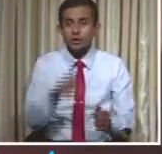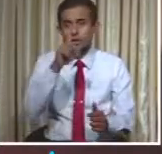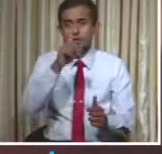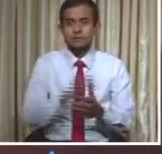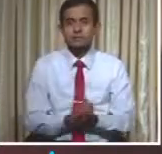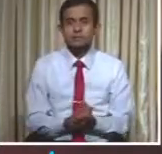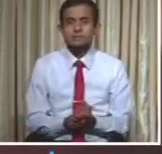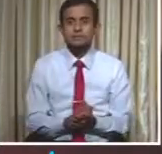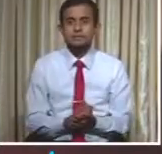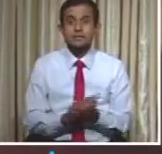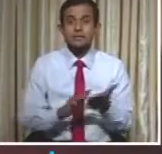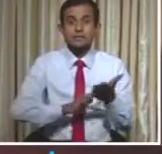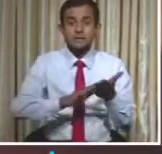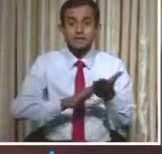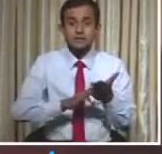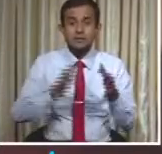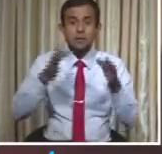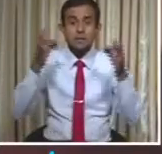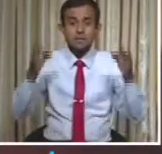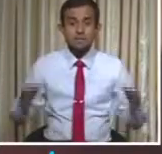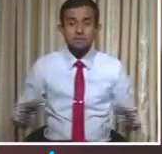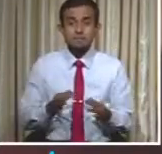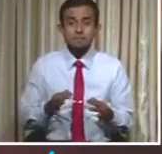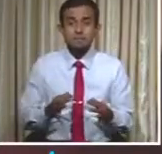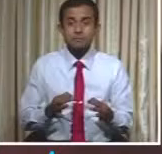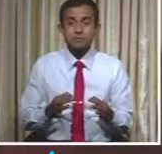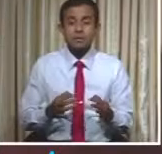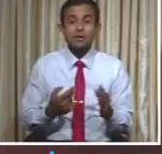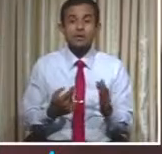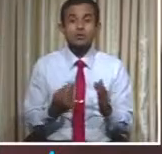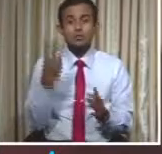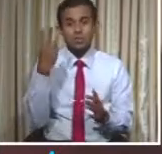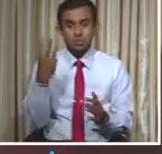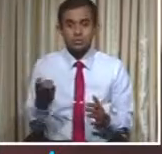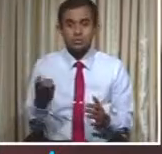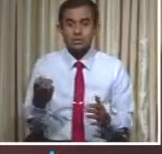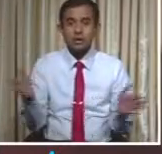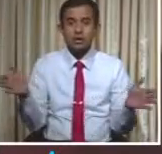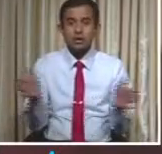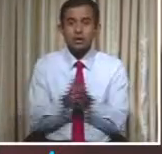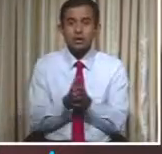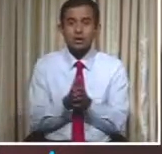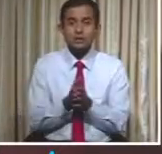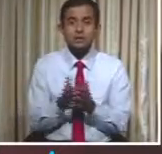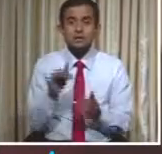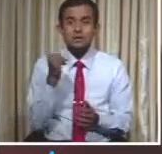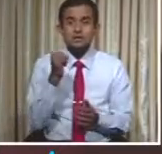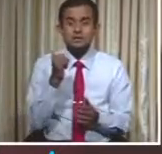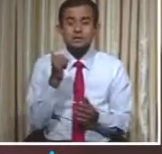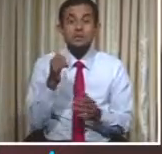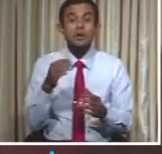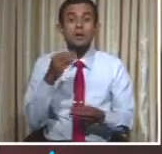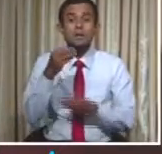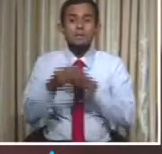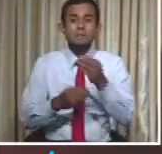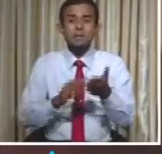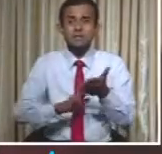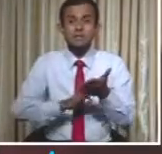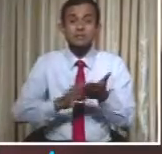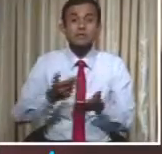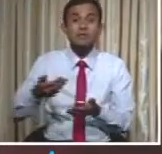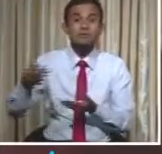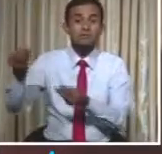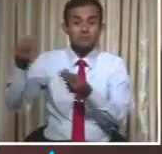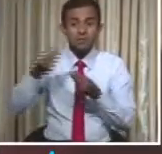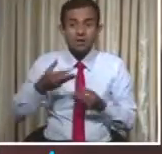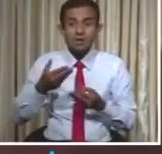ඊළඟට සිමෙන්ති බෑග් කරන මට්ටමට එද්දී රුපියල් 3000. මේකත් එක්ක අද සමහර ආයතන වලට සිමෙන්ති ගන්න වෙලා